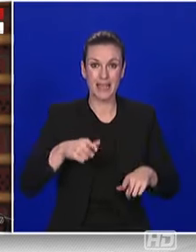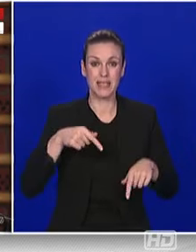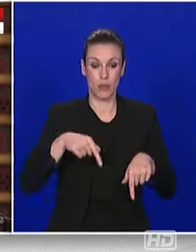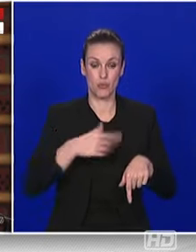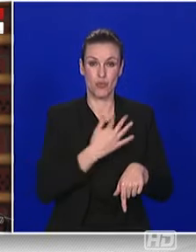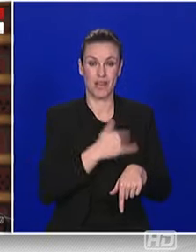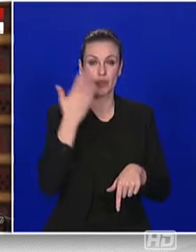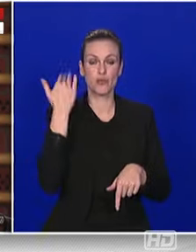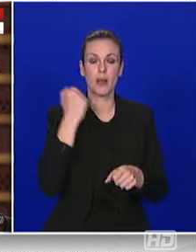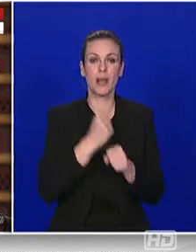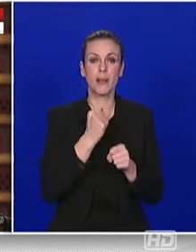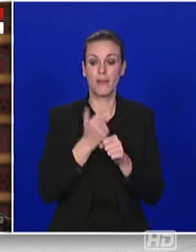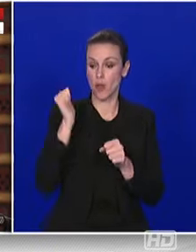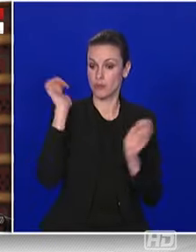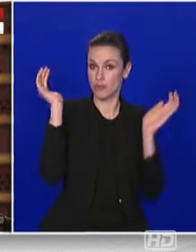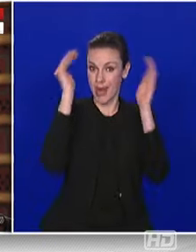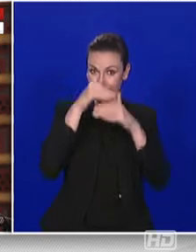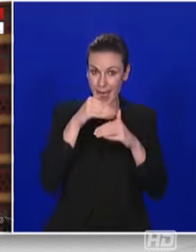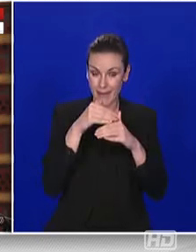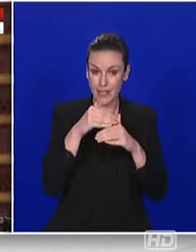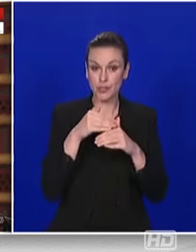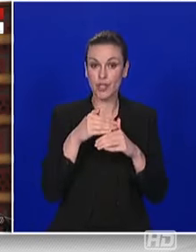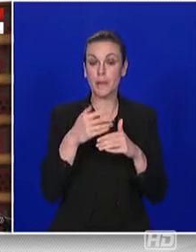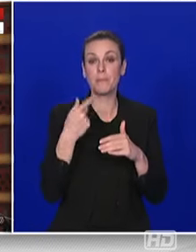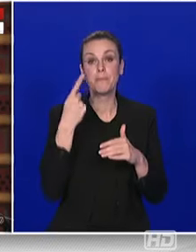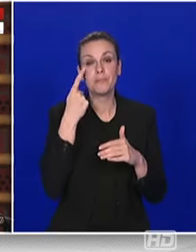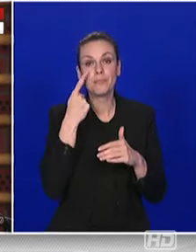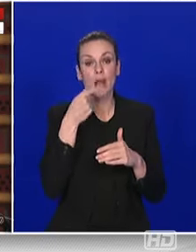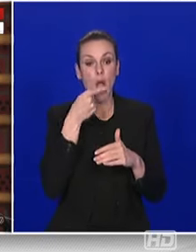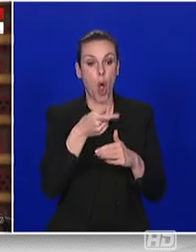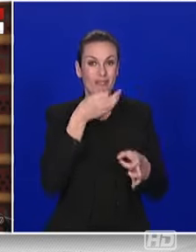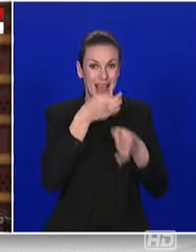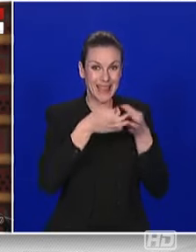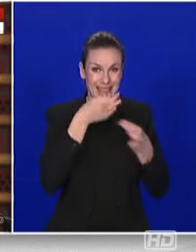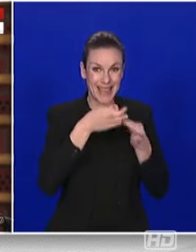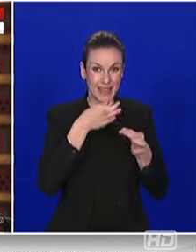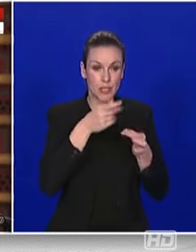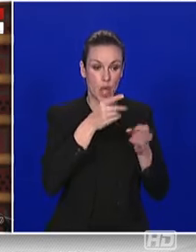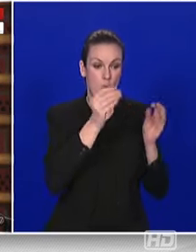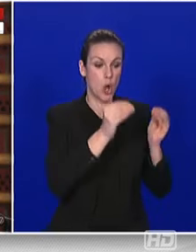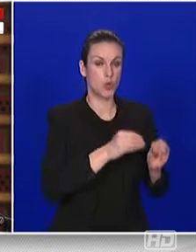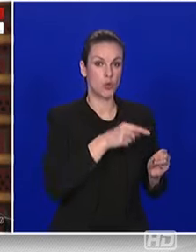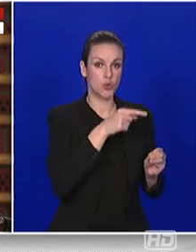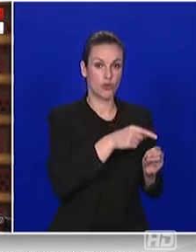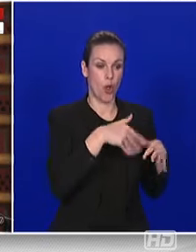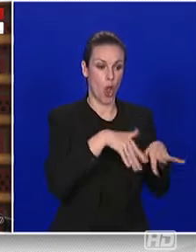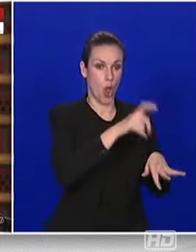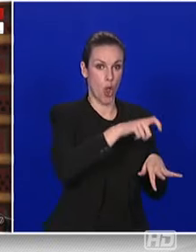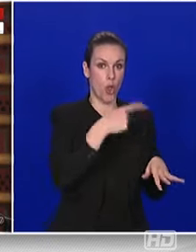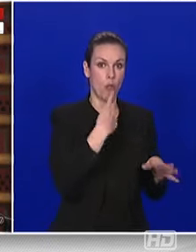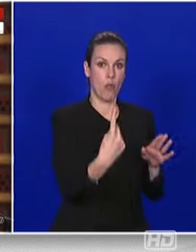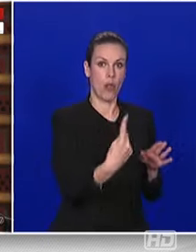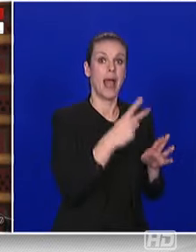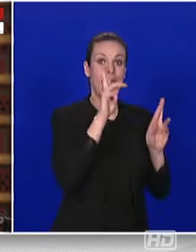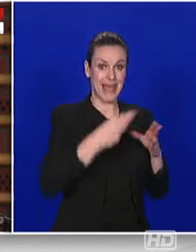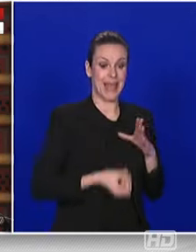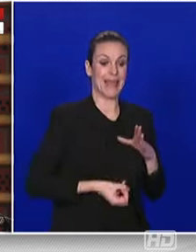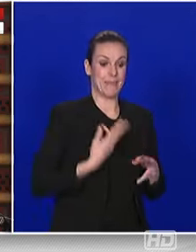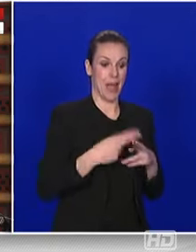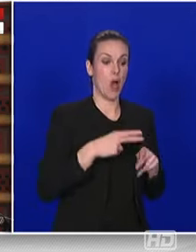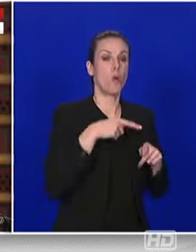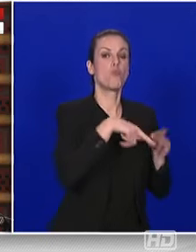završila sinoć i vidi se da kad to testirate u sustavu ljudi koji dolaze sa simptoma u